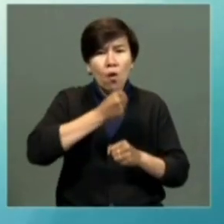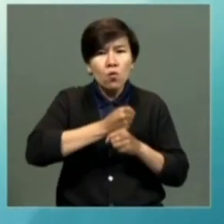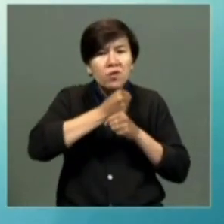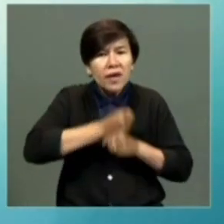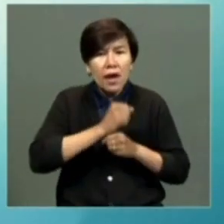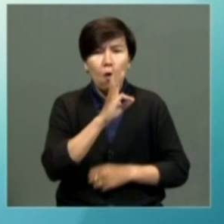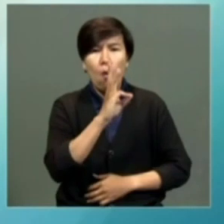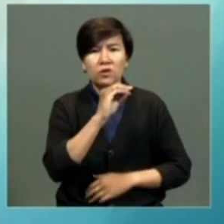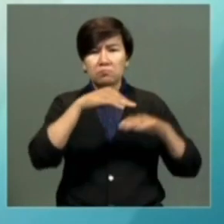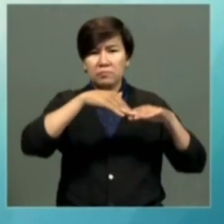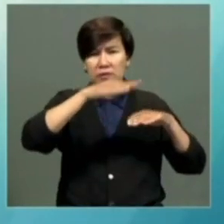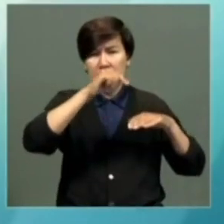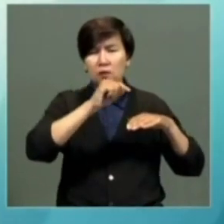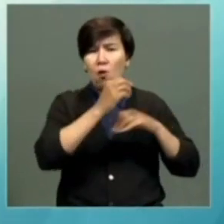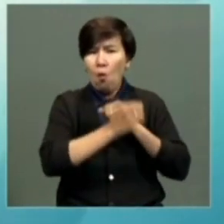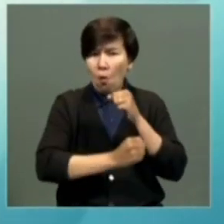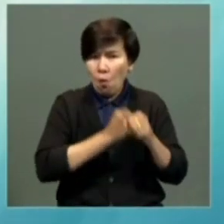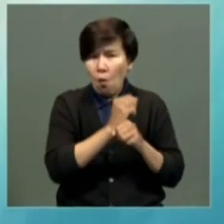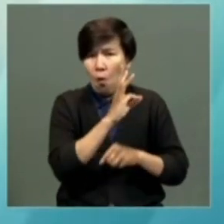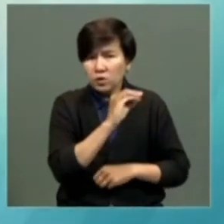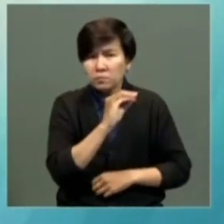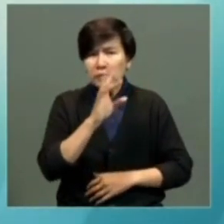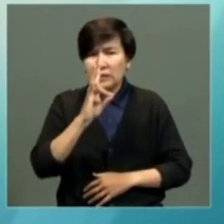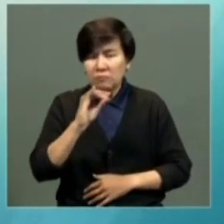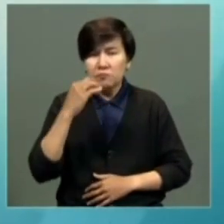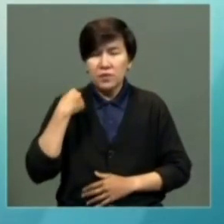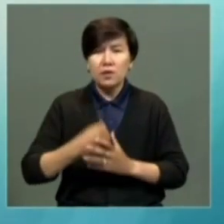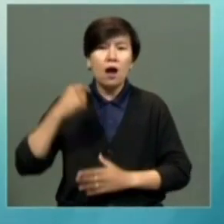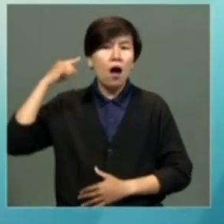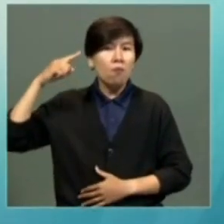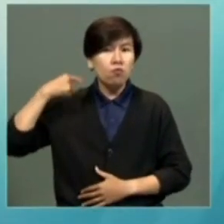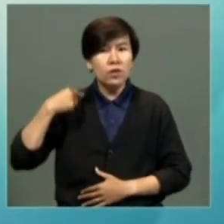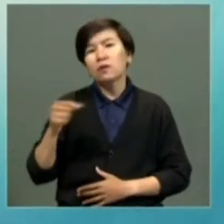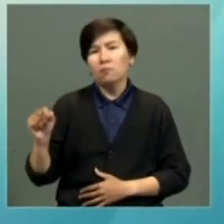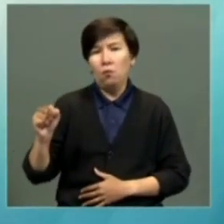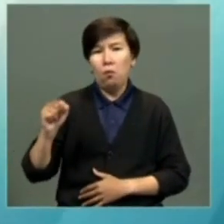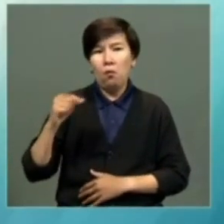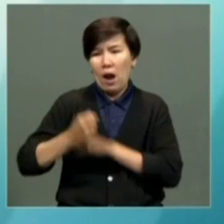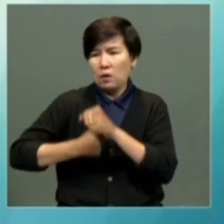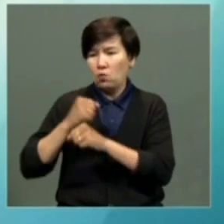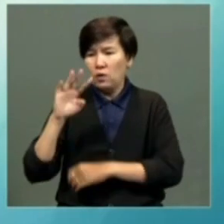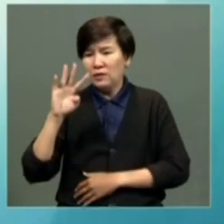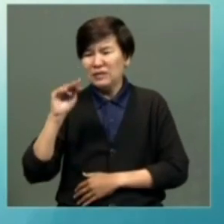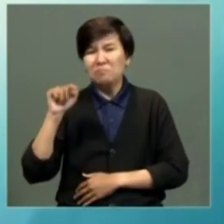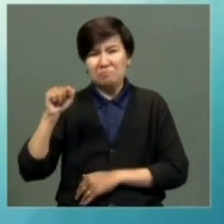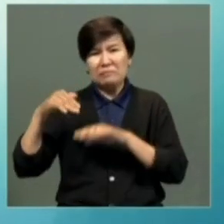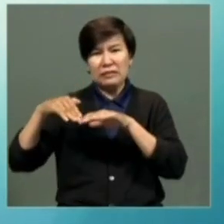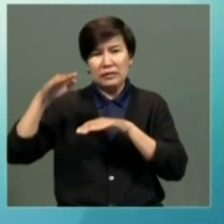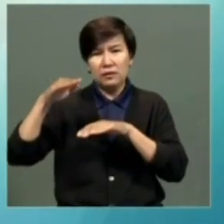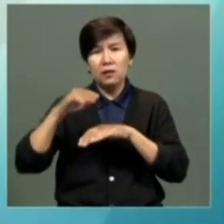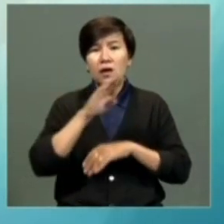นะครับกว่าปีนะครับแล้วเพศหญิง11รายเนี่ยก็จะเห็นอายุตั้งแต่40ปีขึ้นไปถึง67ปีเยอ